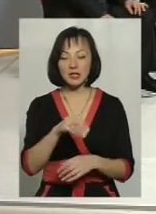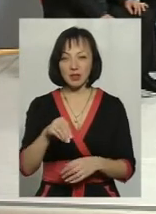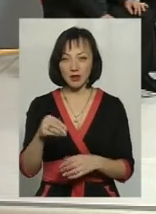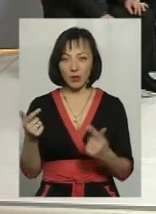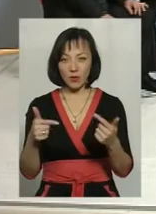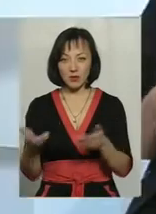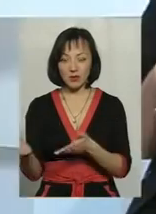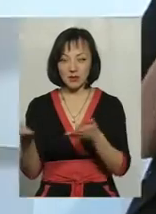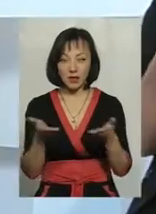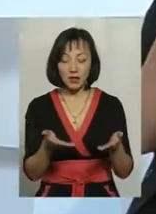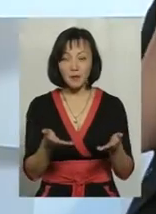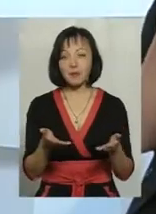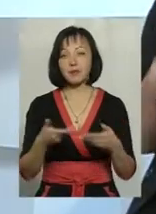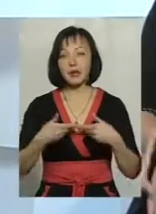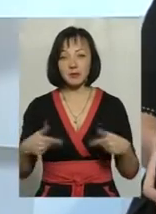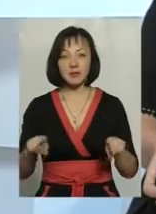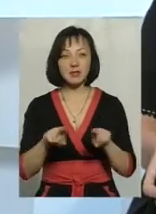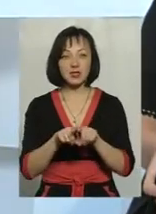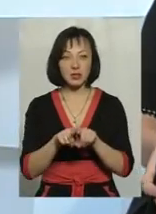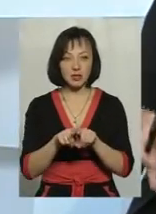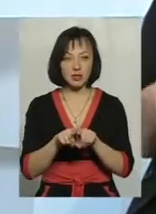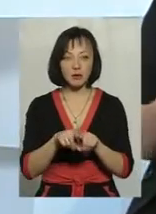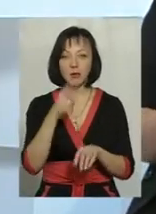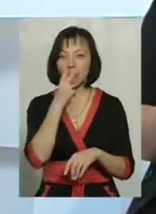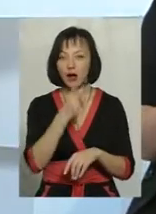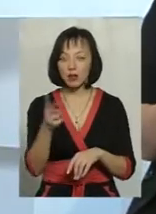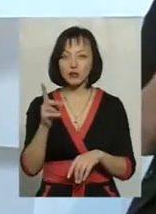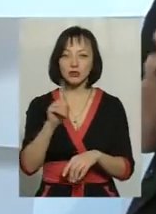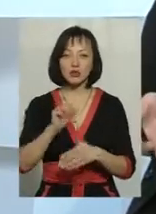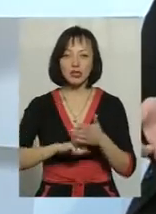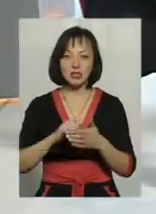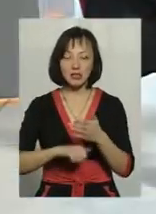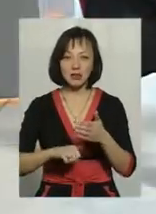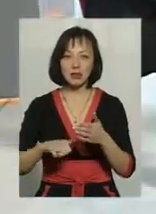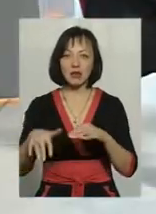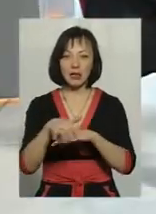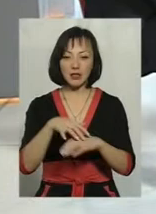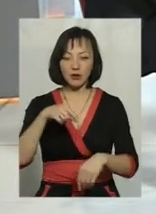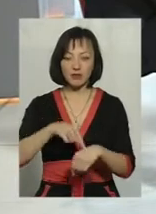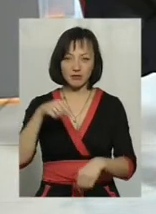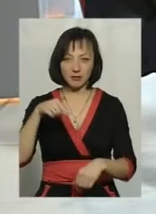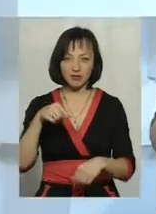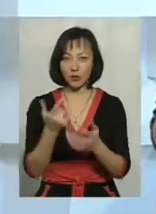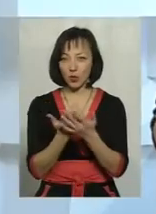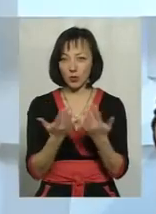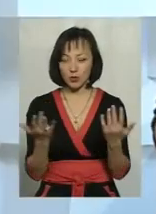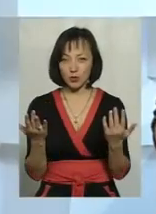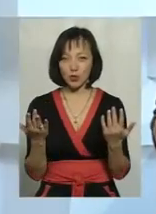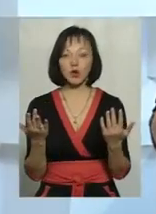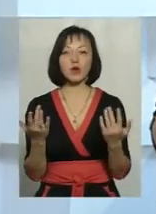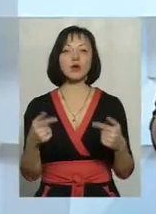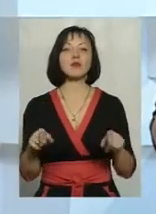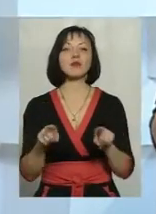цій студії. Ми все ж таки бачили, що через те, що ринок відреагував по-різному, все